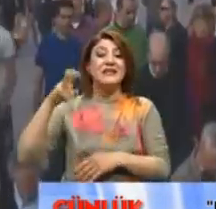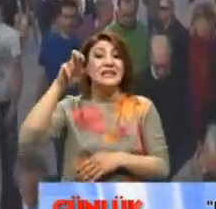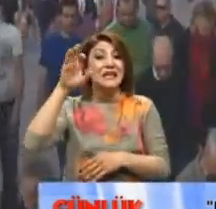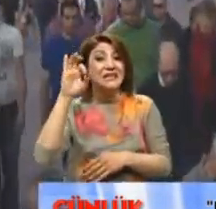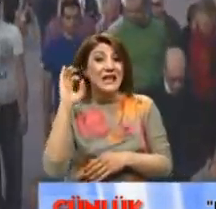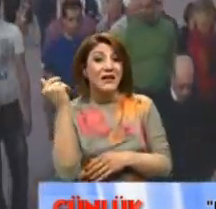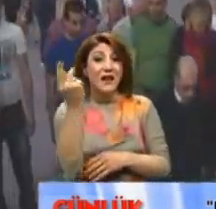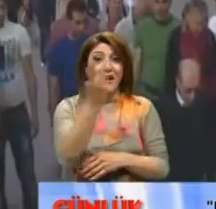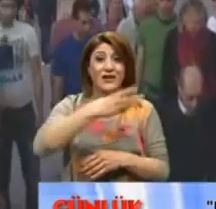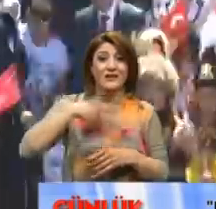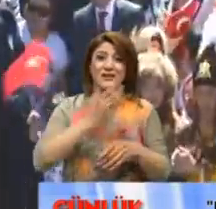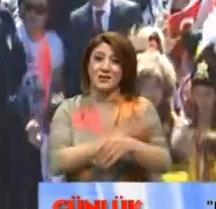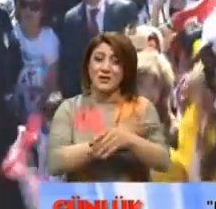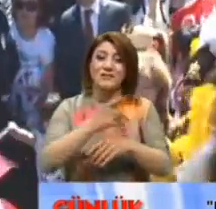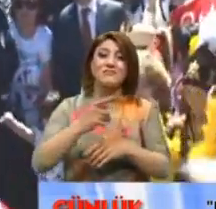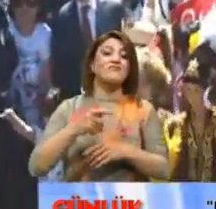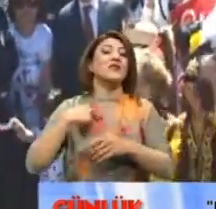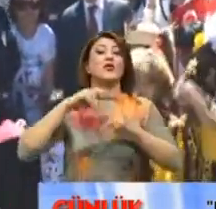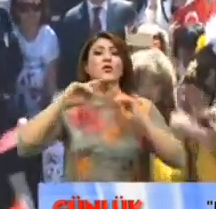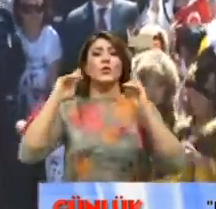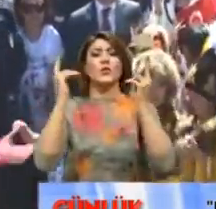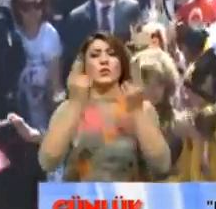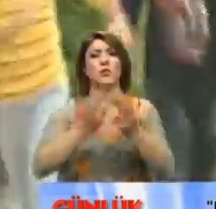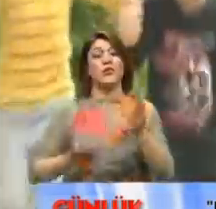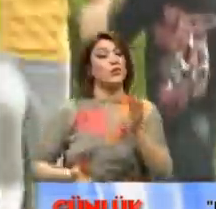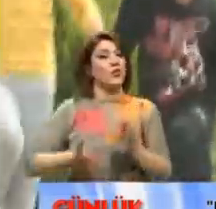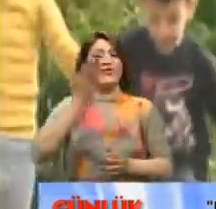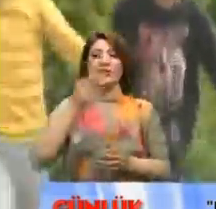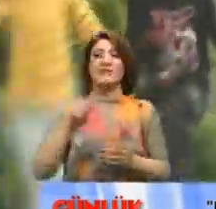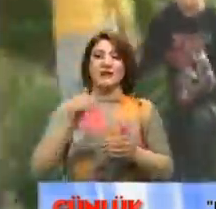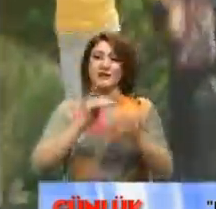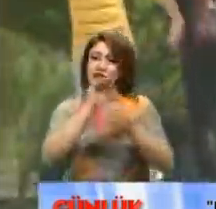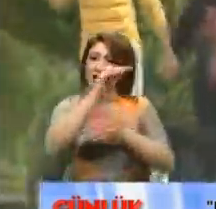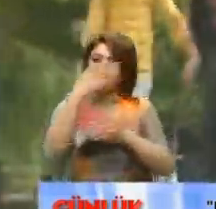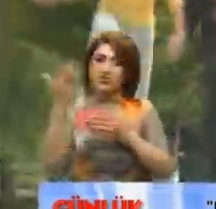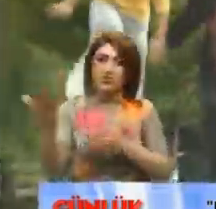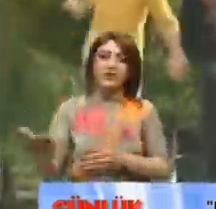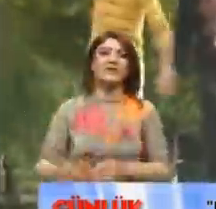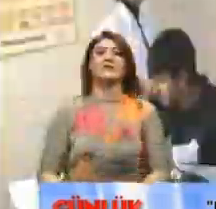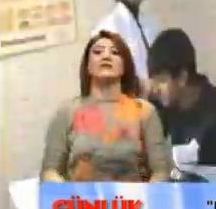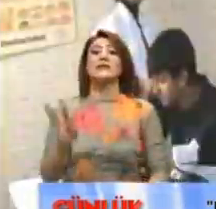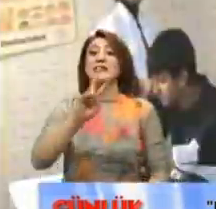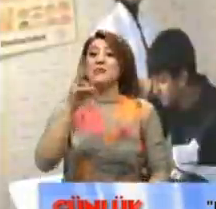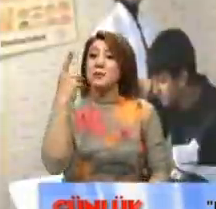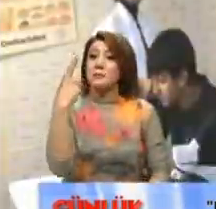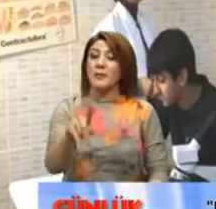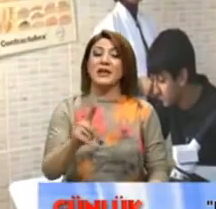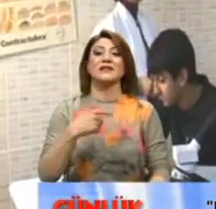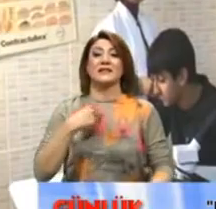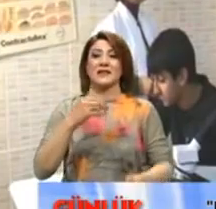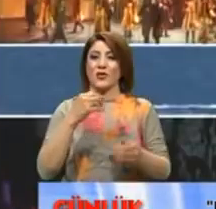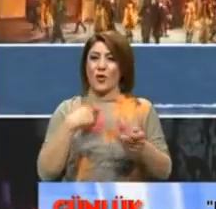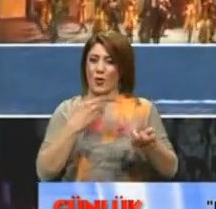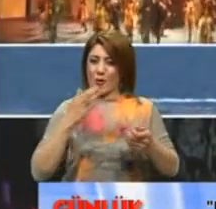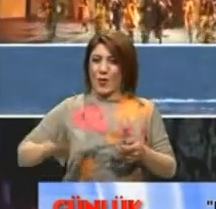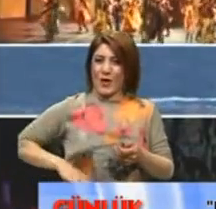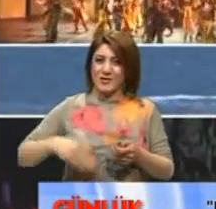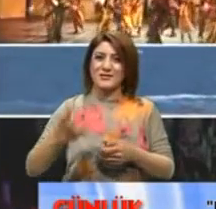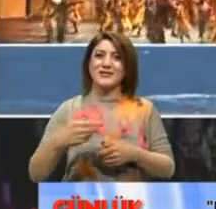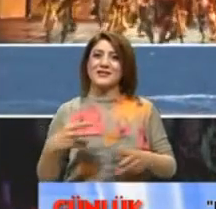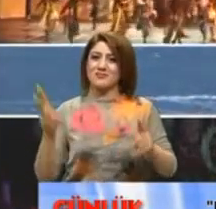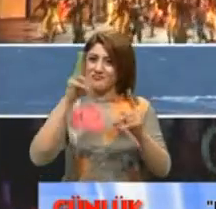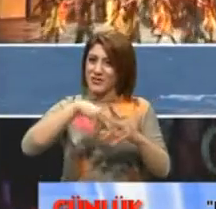ilimiz ve 50 farklı ülkeden insanın bir arada yaşadığı, her yıl ortalama 20 bin öğrencinin sisteme dahil olduğu kültür